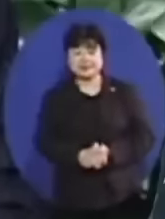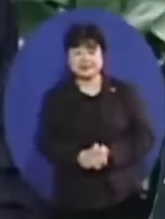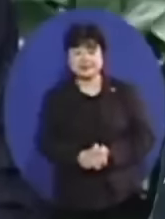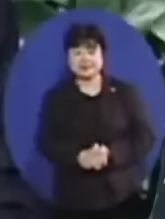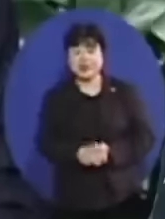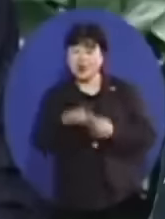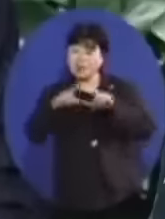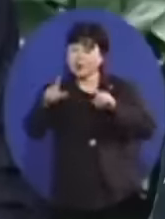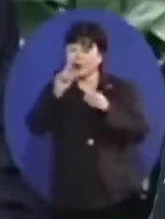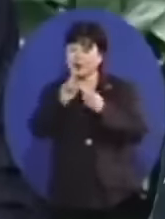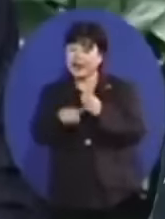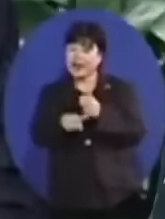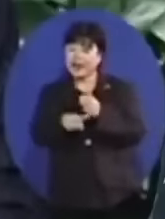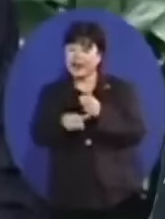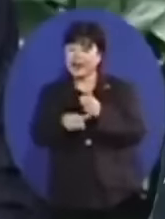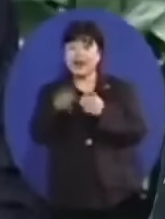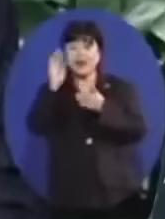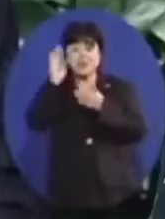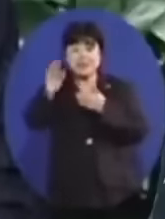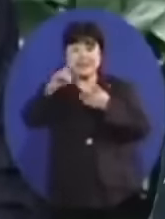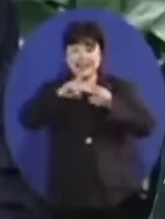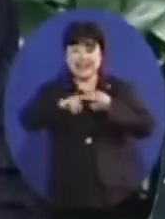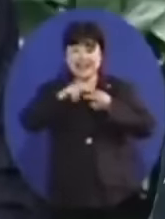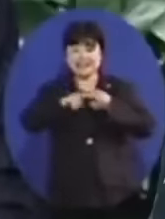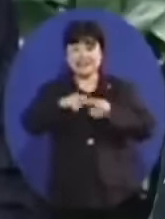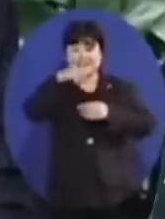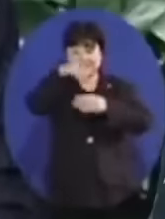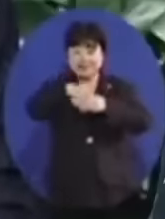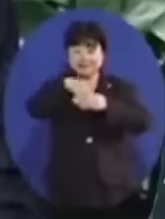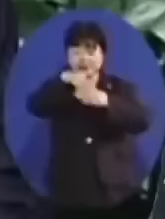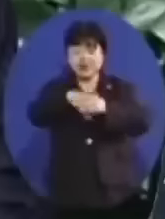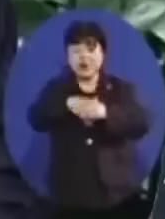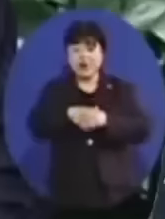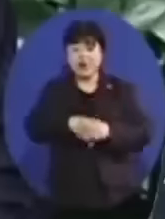평소에 늘 미래에 심어야 될 꿈은